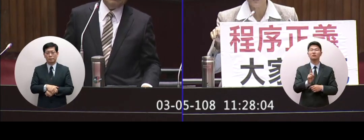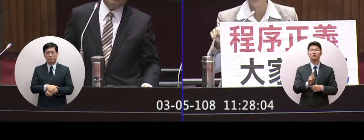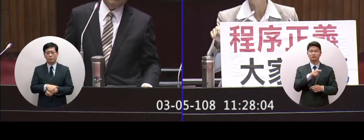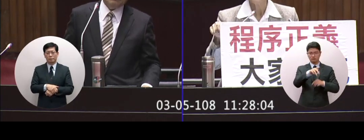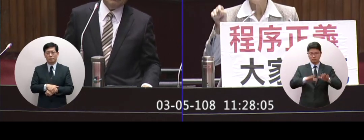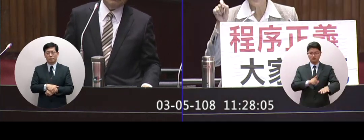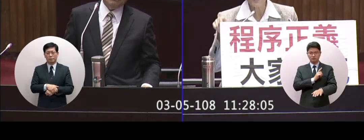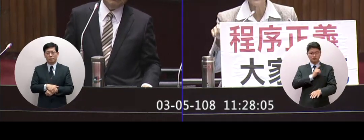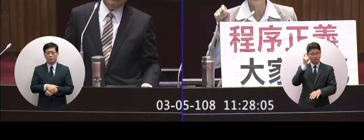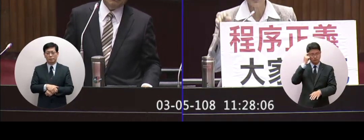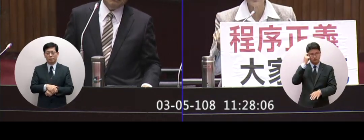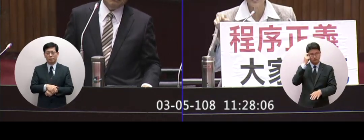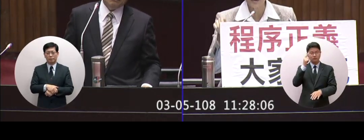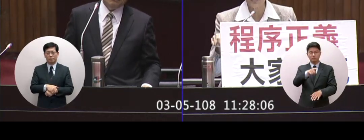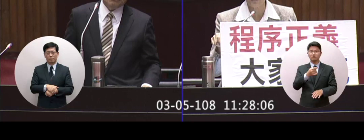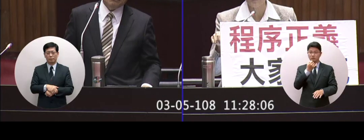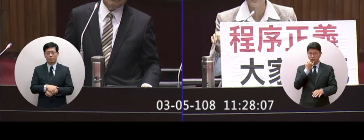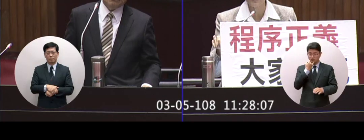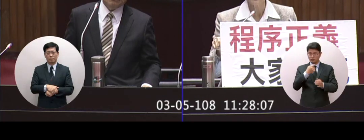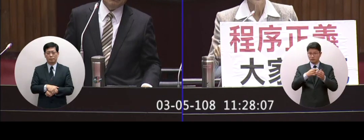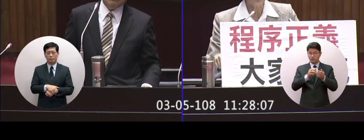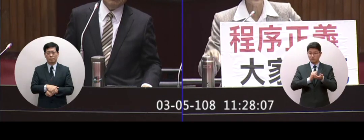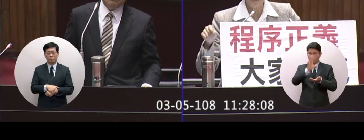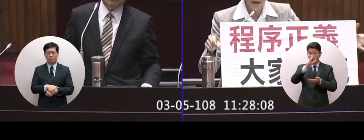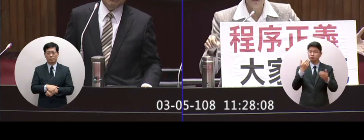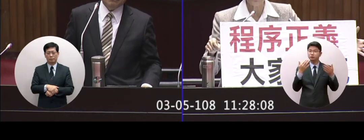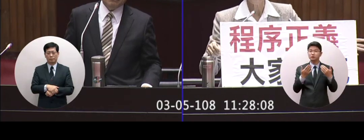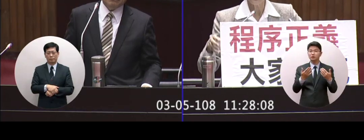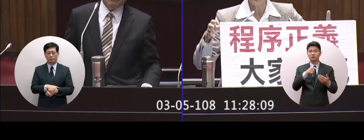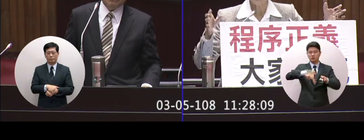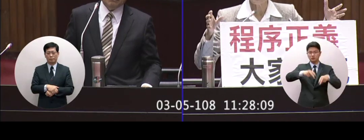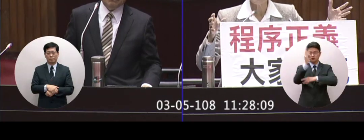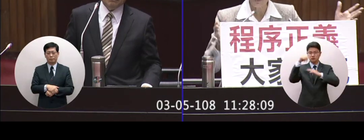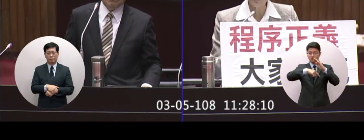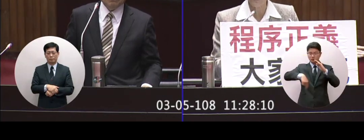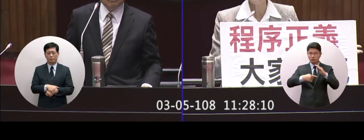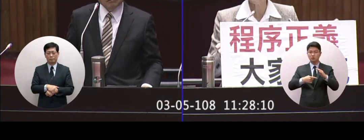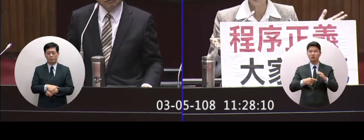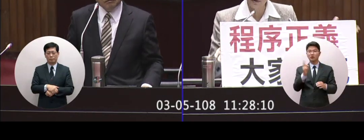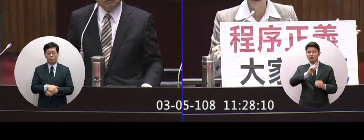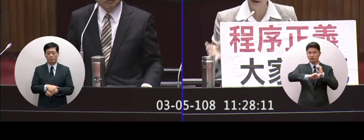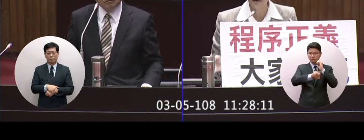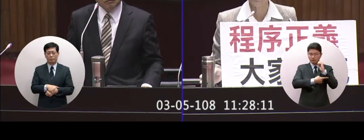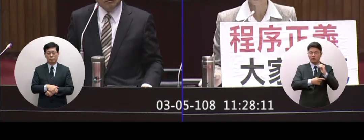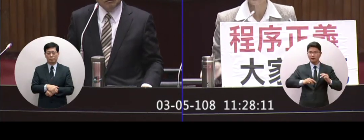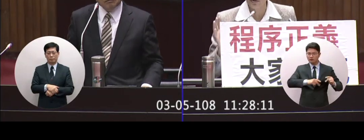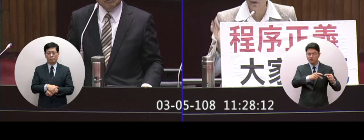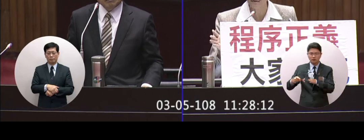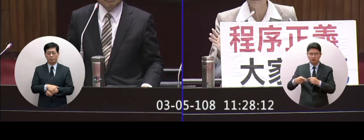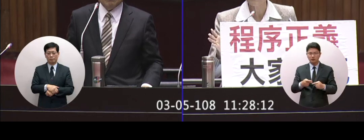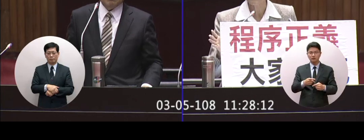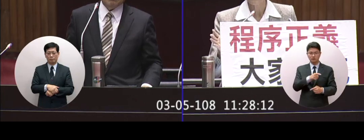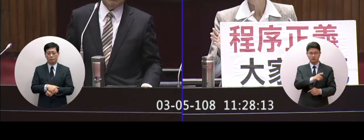的主张，你可不可以明确地告诉我们说，因为行政院会有哪一个法案要修改等等的